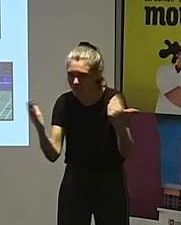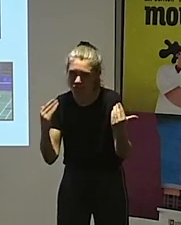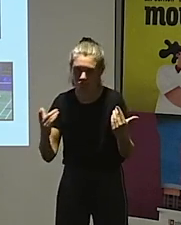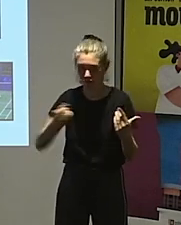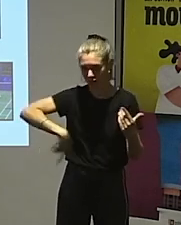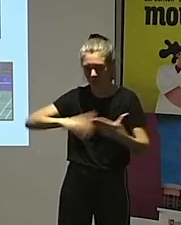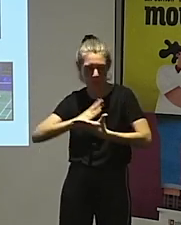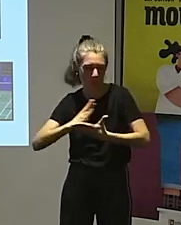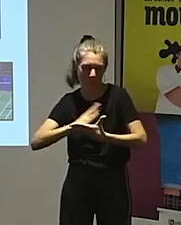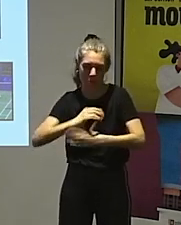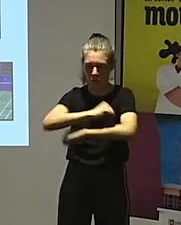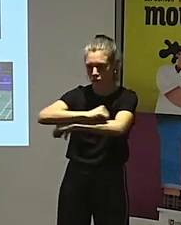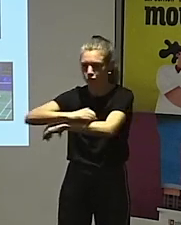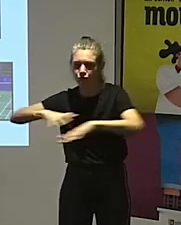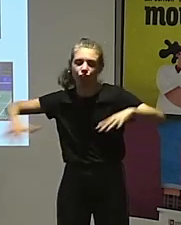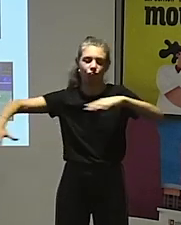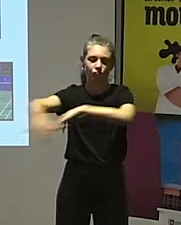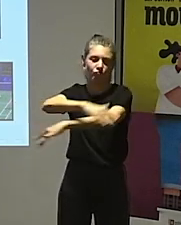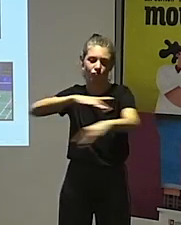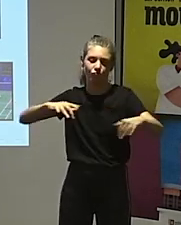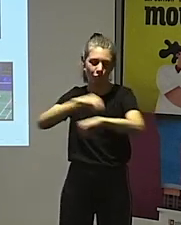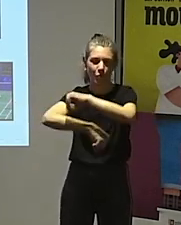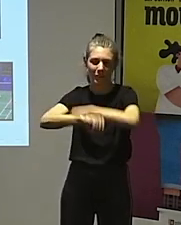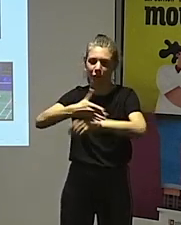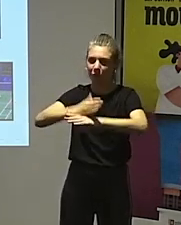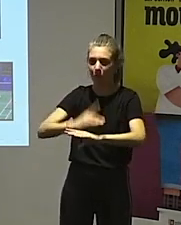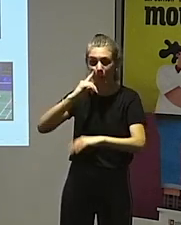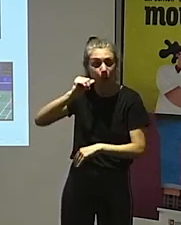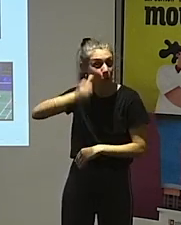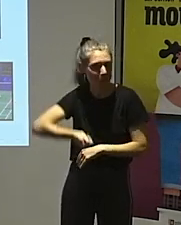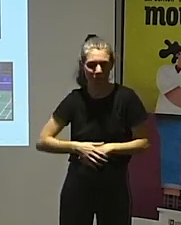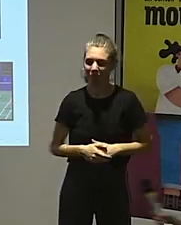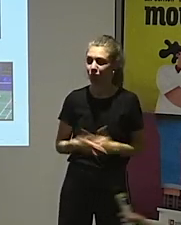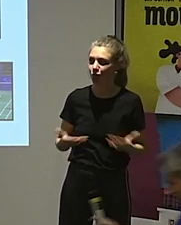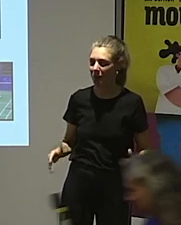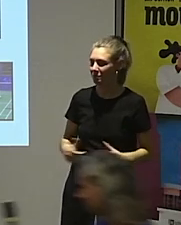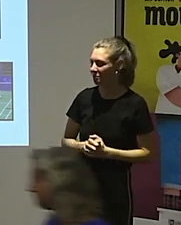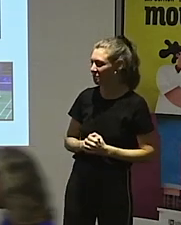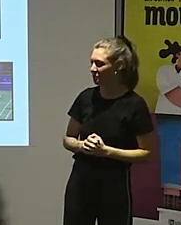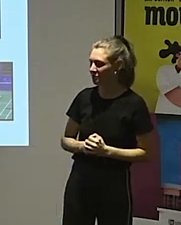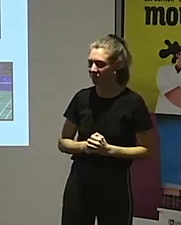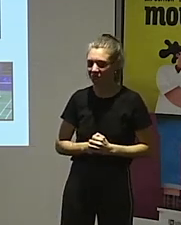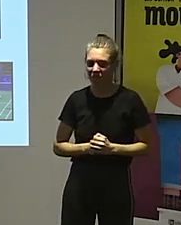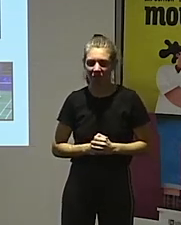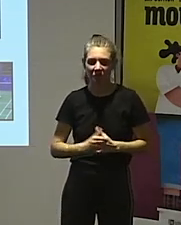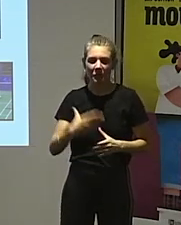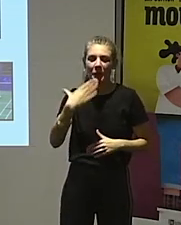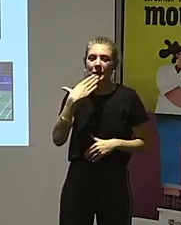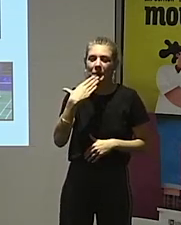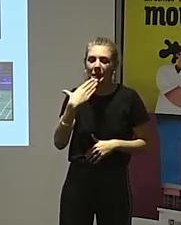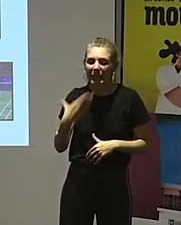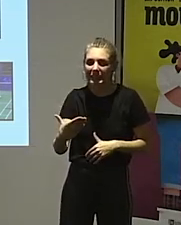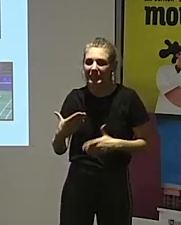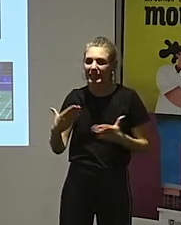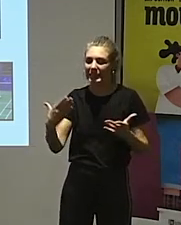a organisé pour tout le monde dans ce cadre-là. Voilà. Très bien, merci pour les informations.